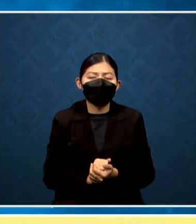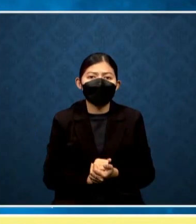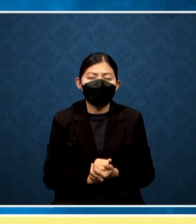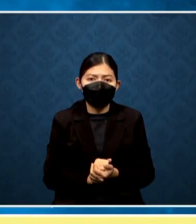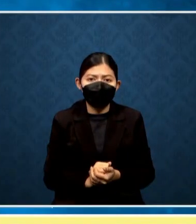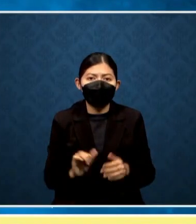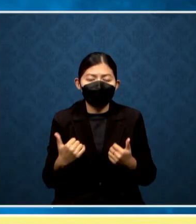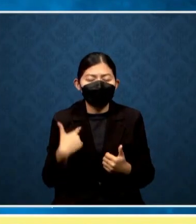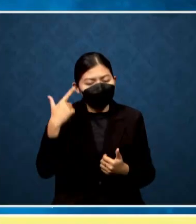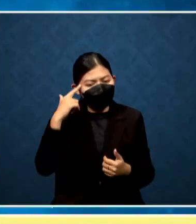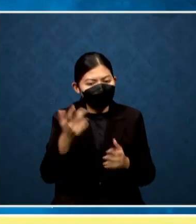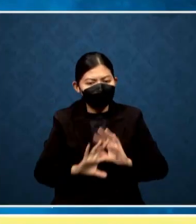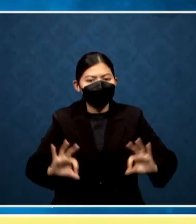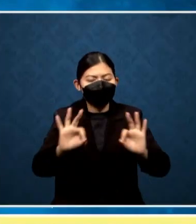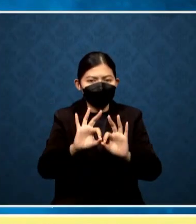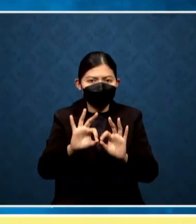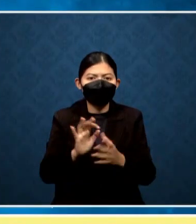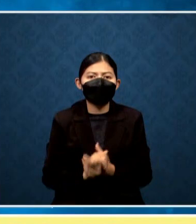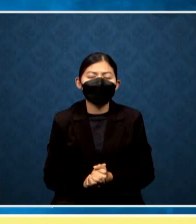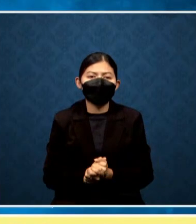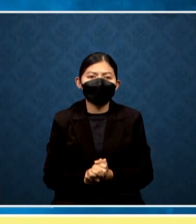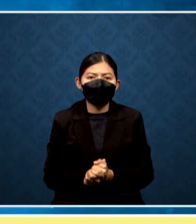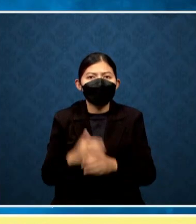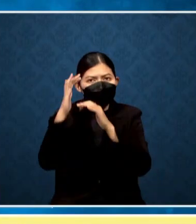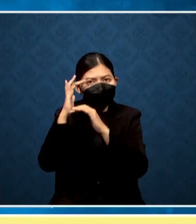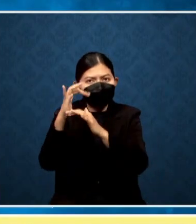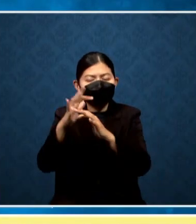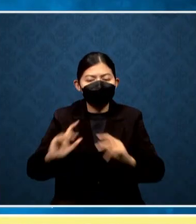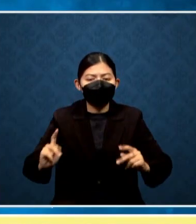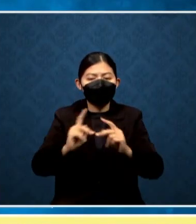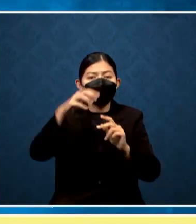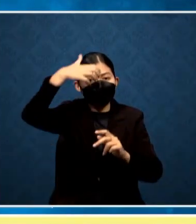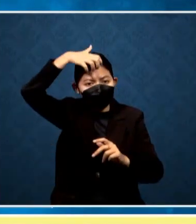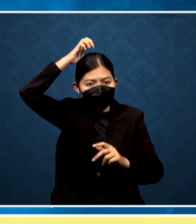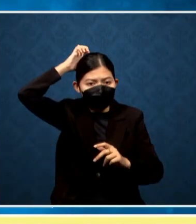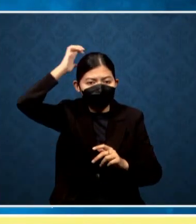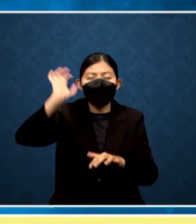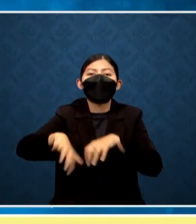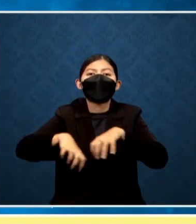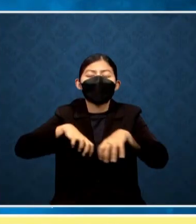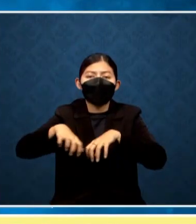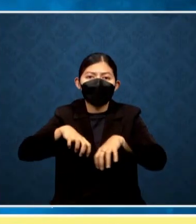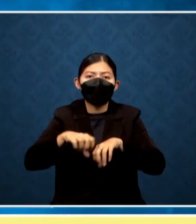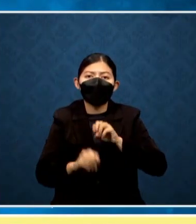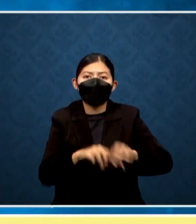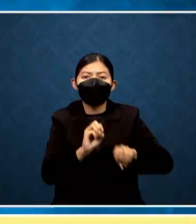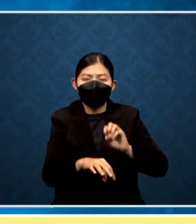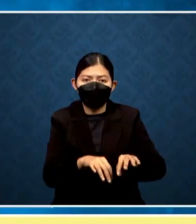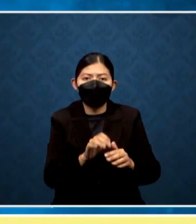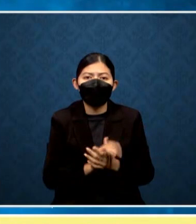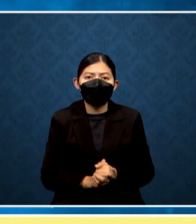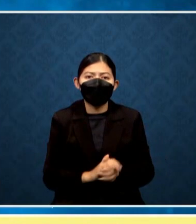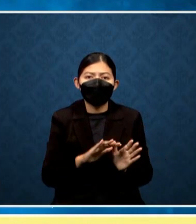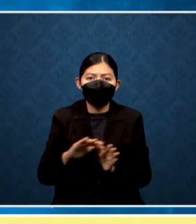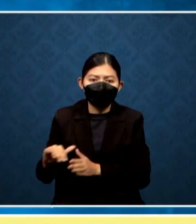ตรนี้ก็จะเป็มเป็ผลแล้วกเป็นที่หวงของกระสวงมาทไยในการจดกขยะต่ไปเป็มาตรการกล